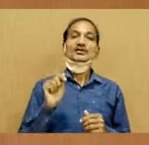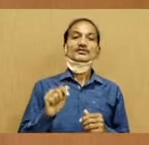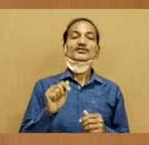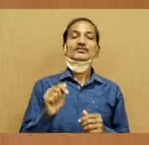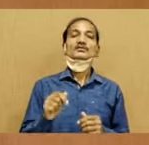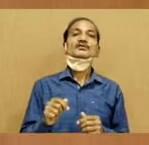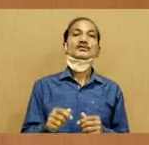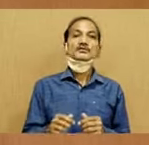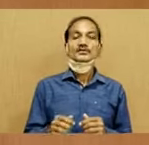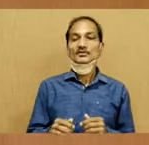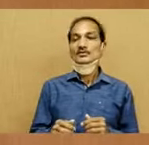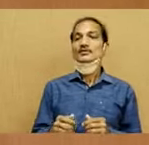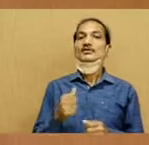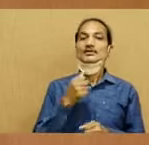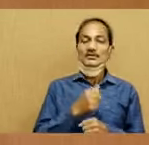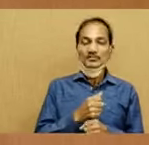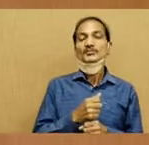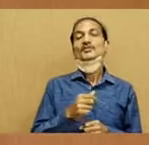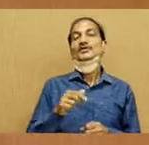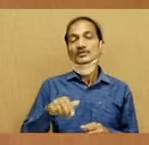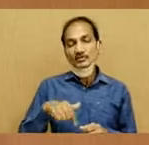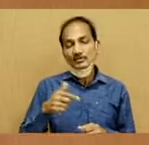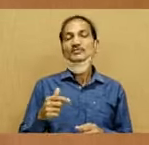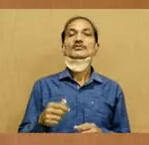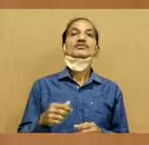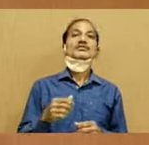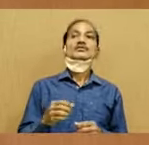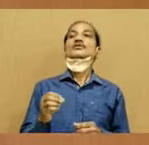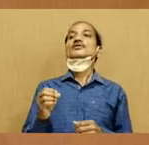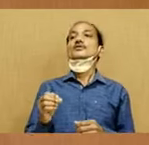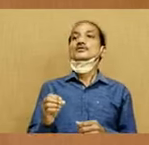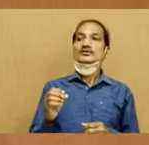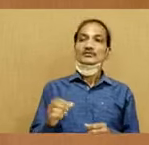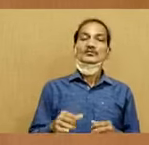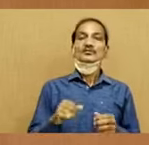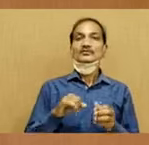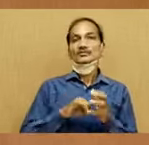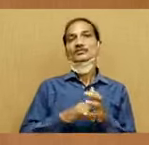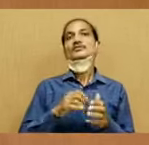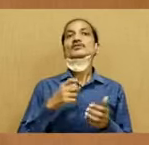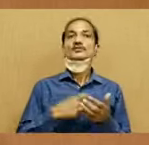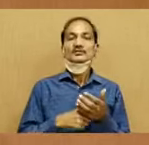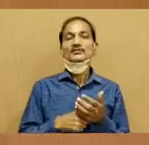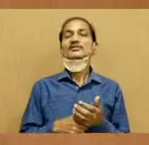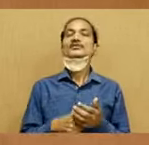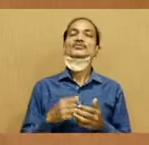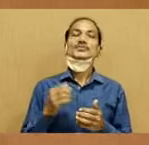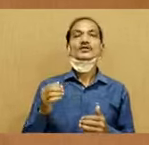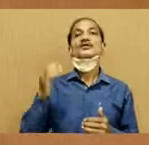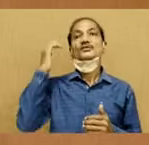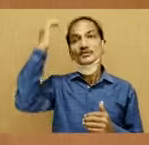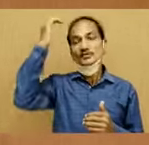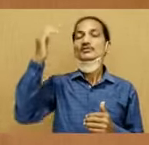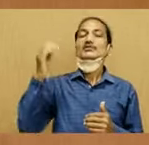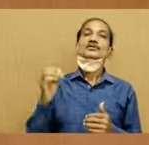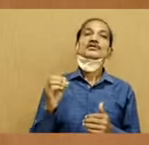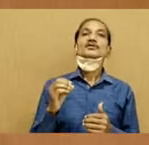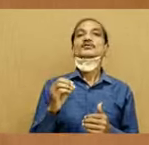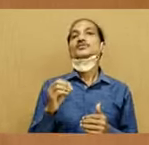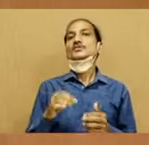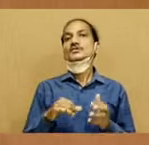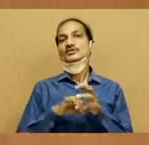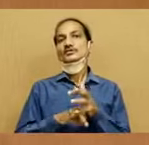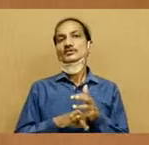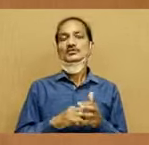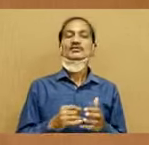श्रीजुक्त सुब्रत बागची महोदय आज विशेष अतिथि भाव ये उपस्थित अच्छा NHM रो मिशन डायरेक्टर